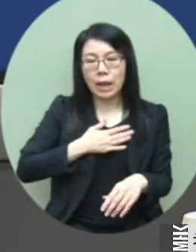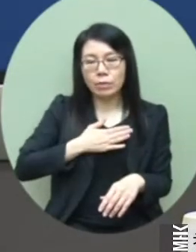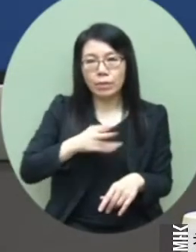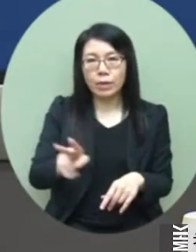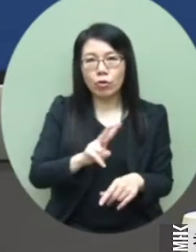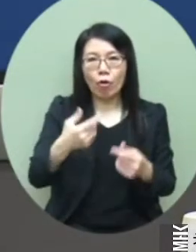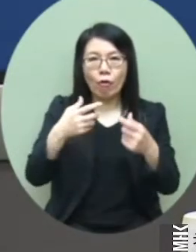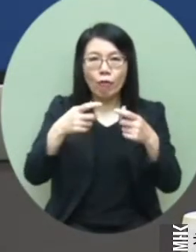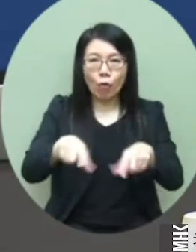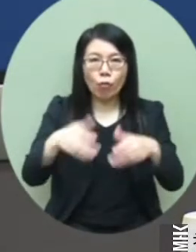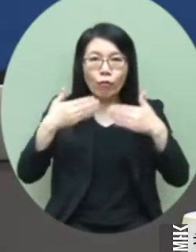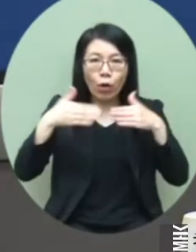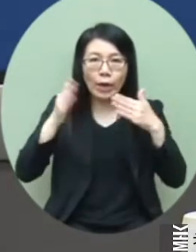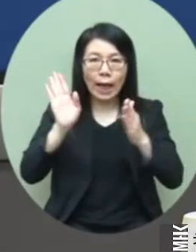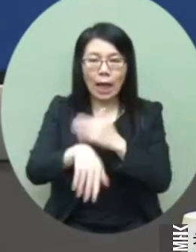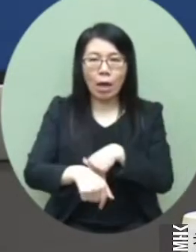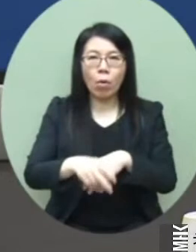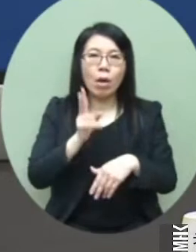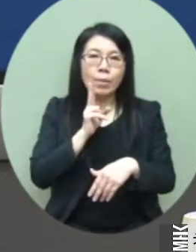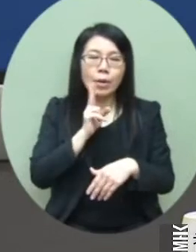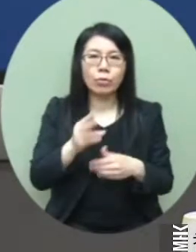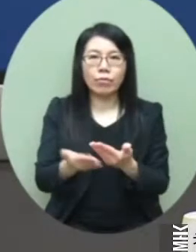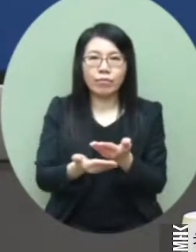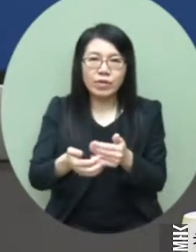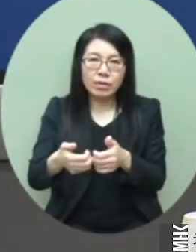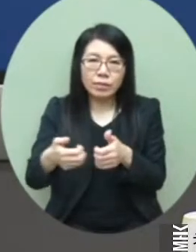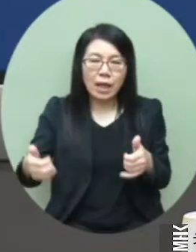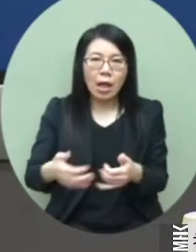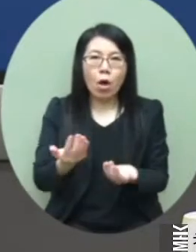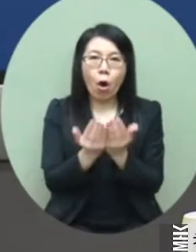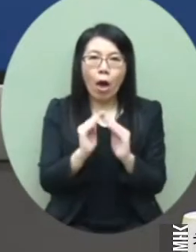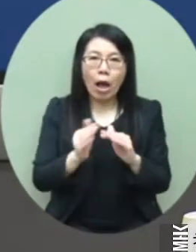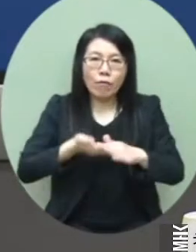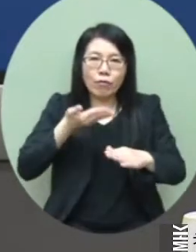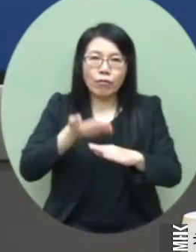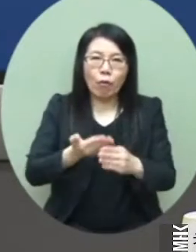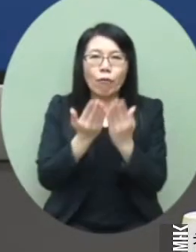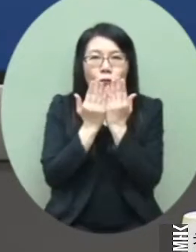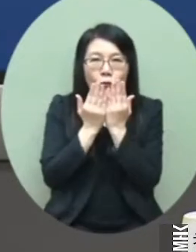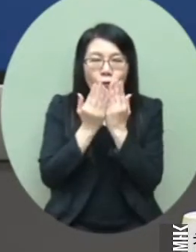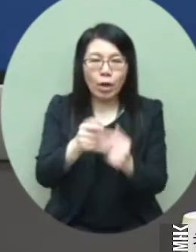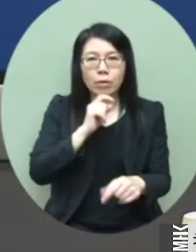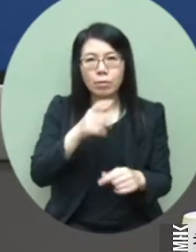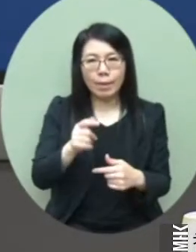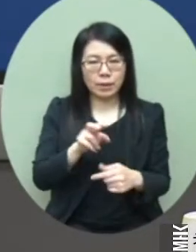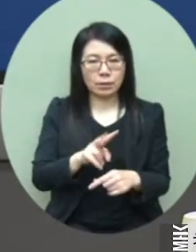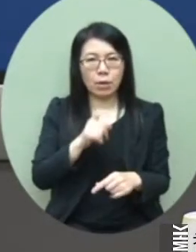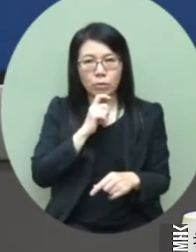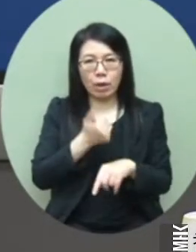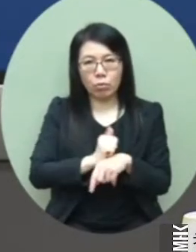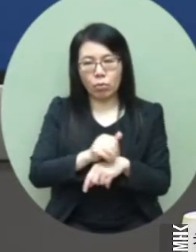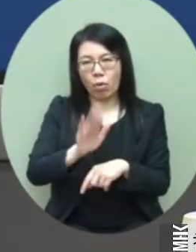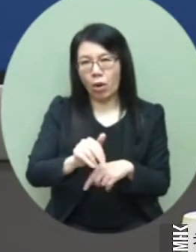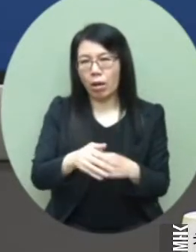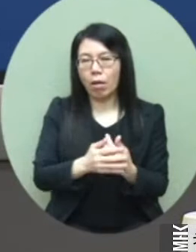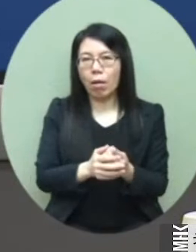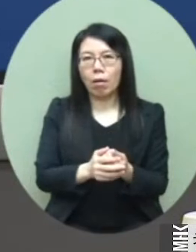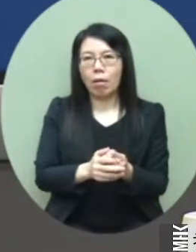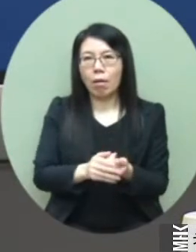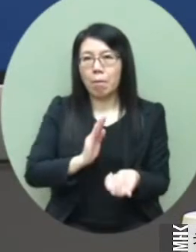喺復活節假期之後，特別又放寬咗措施，學校又復課，會唔會有一個好明顯